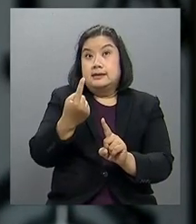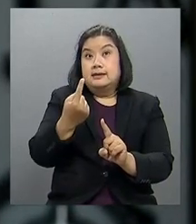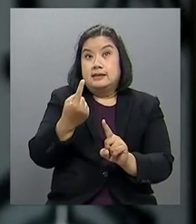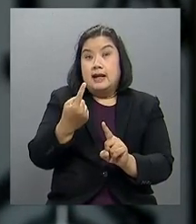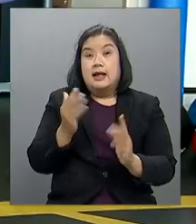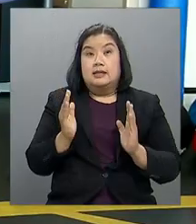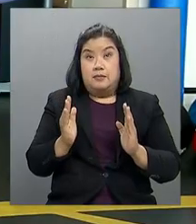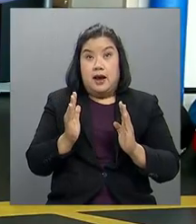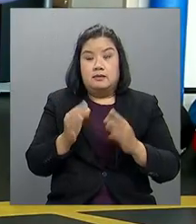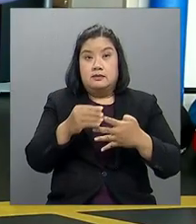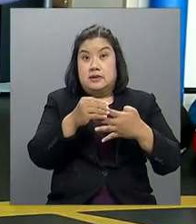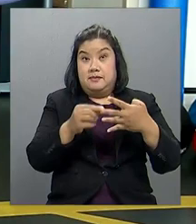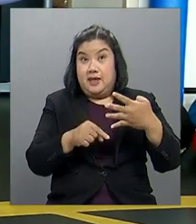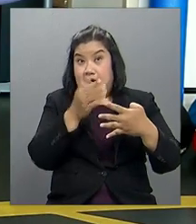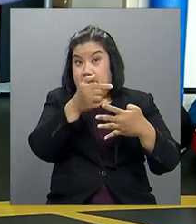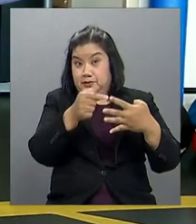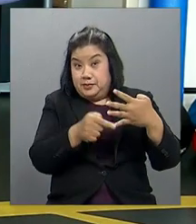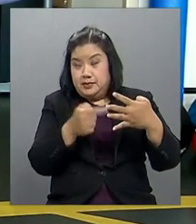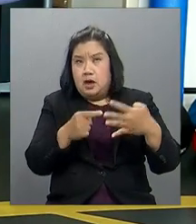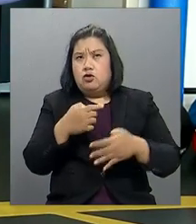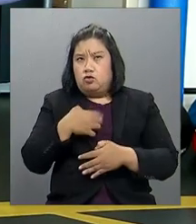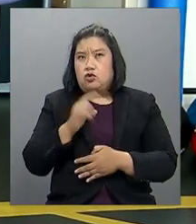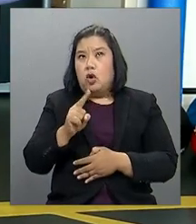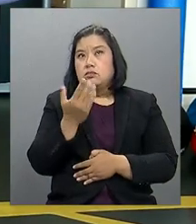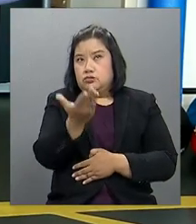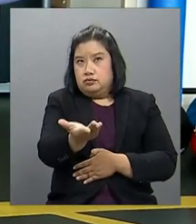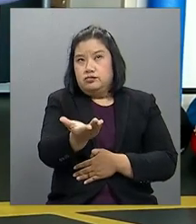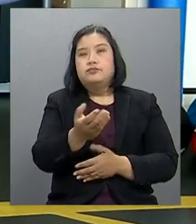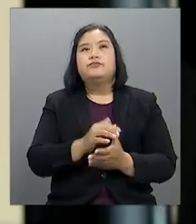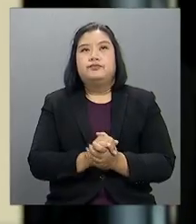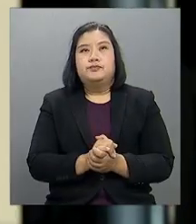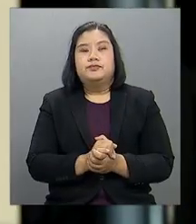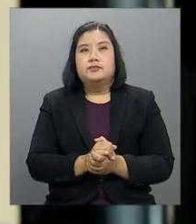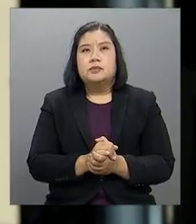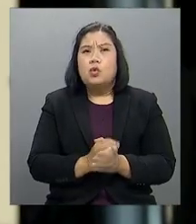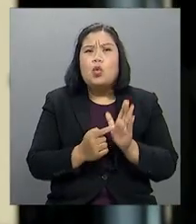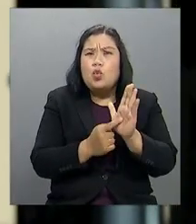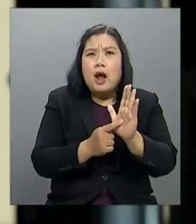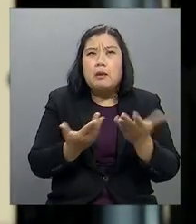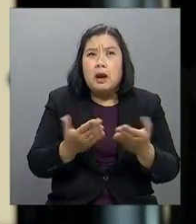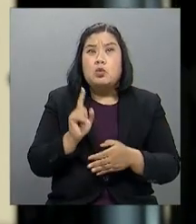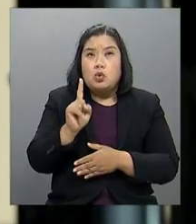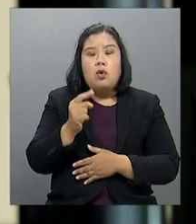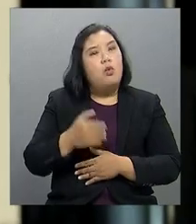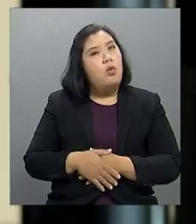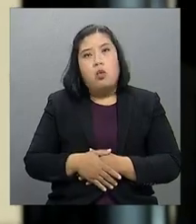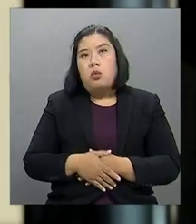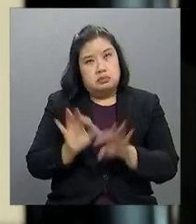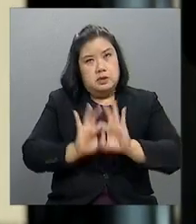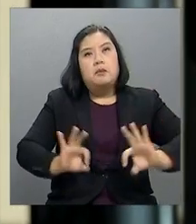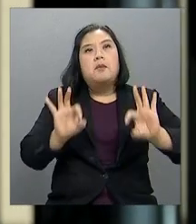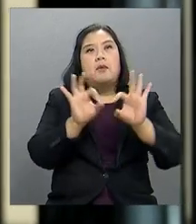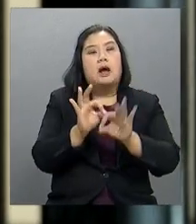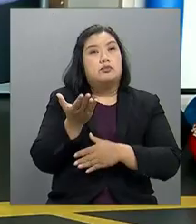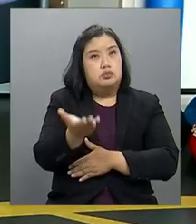องศาโทษนะคะ90องศามันคือต้องเท่านี้เลยเพราะว่าอะไรเพราะว่า90องศาเป็นมุมที่สำคัญค่ะมันจะเป็นมุมที่ทำให้เรา